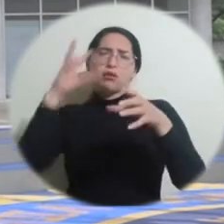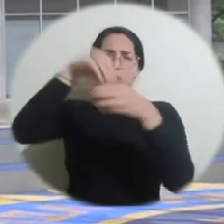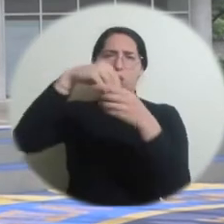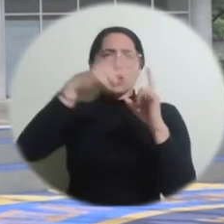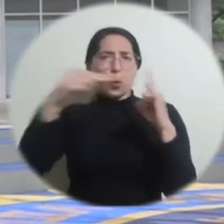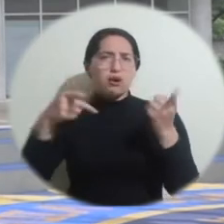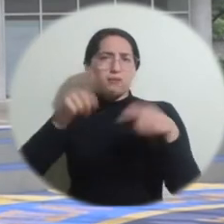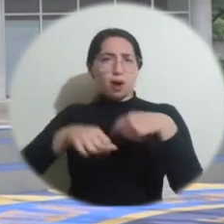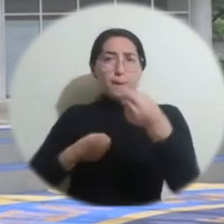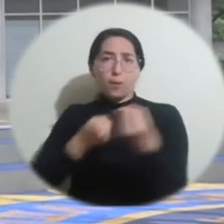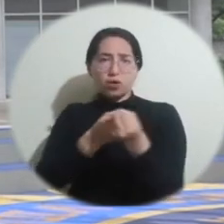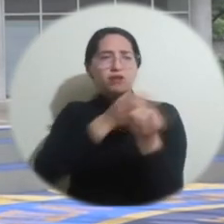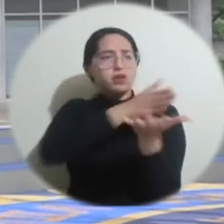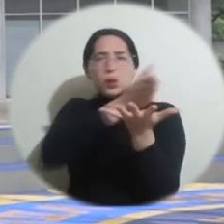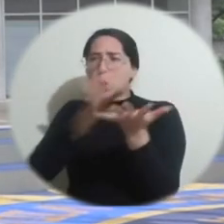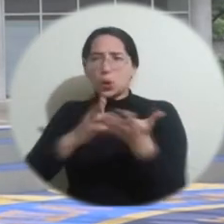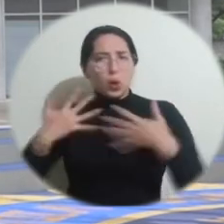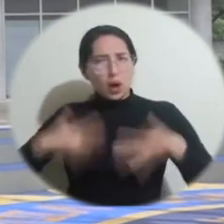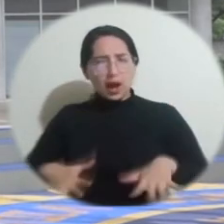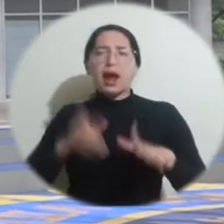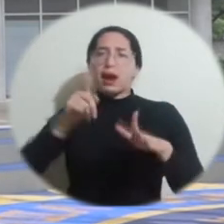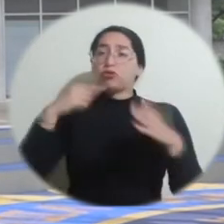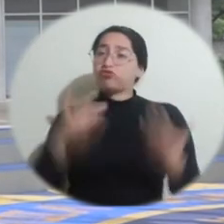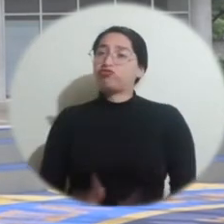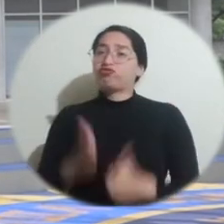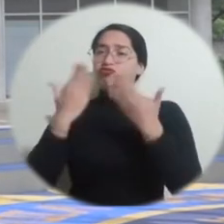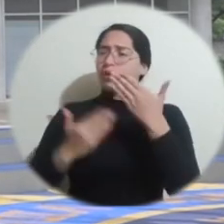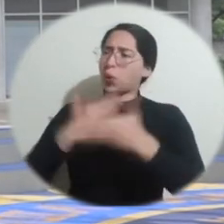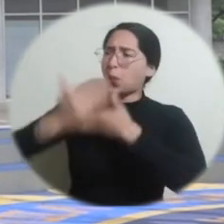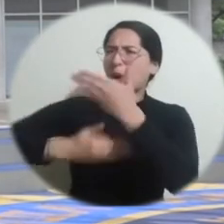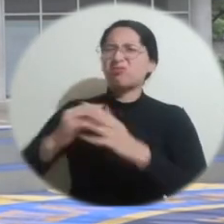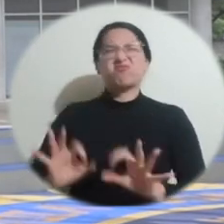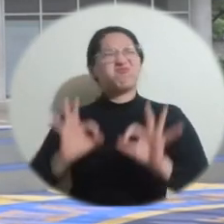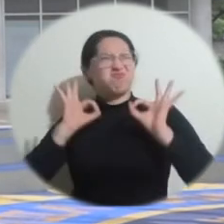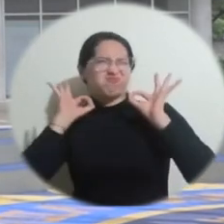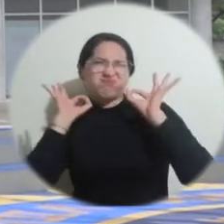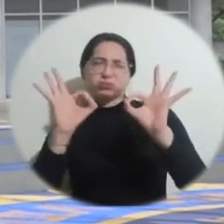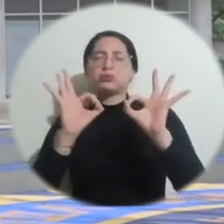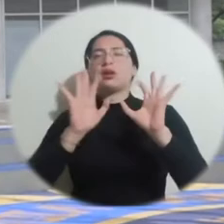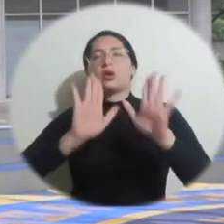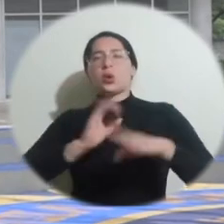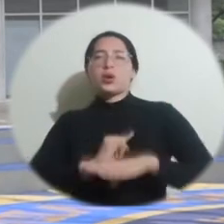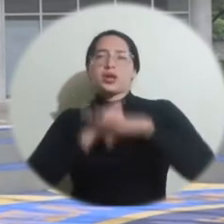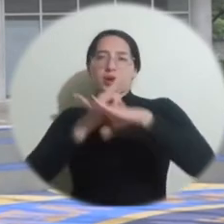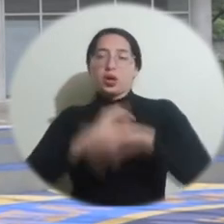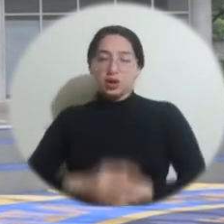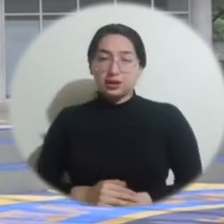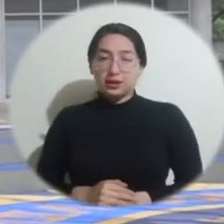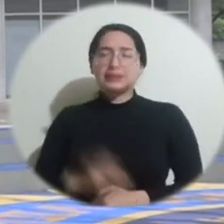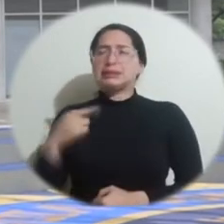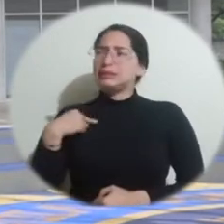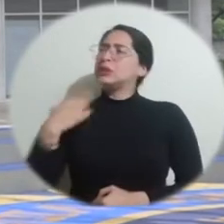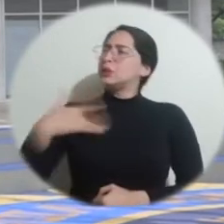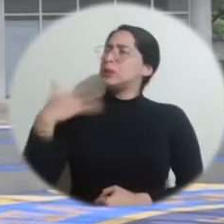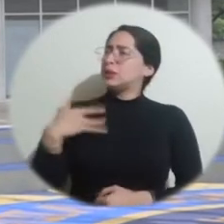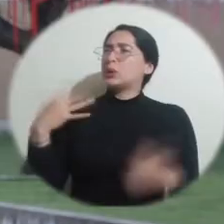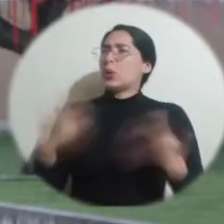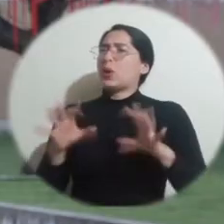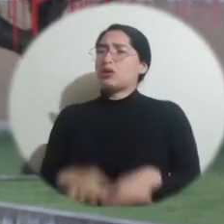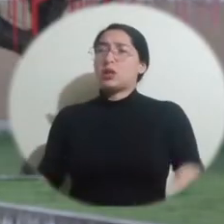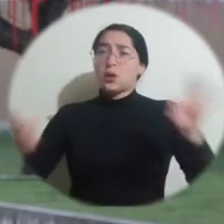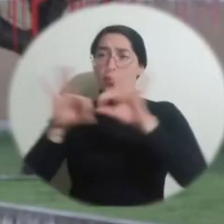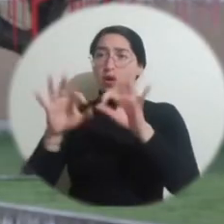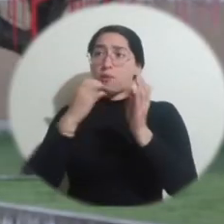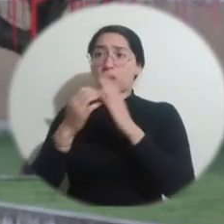con l'Università di Magdalena a través dei sui programmi che hanno generato processi di altissima qualità per la instituzione